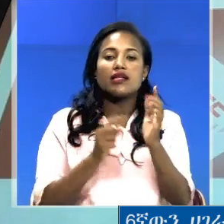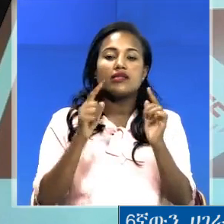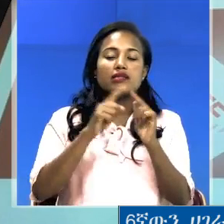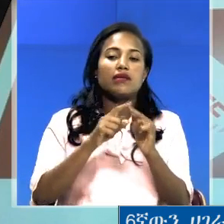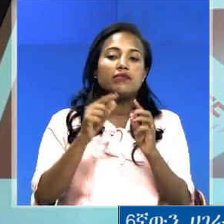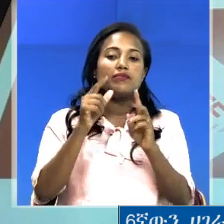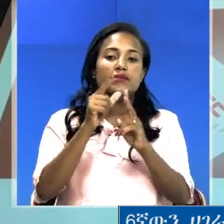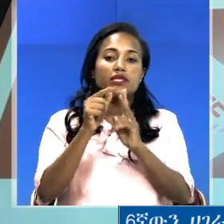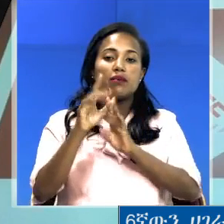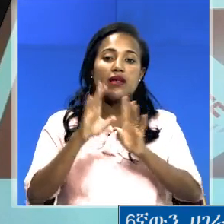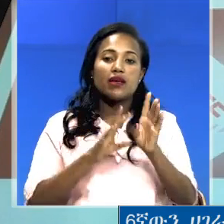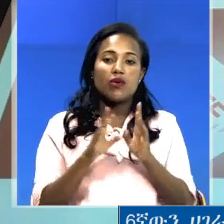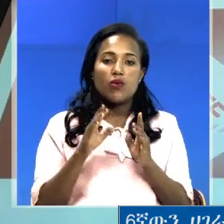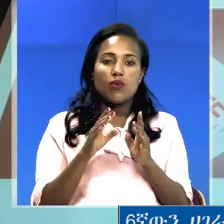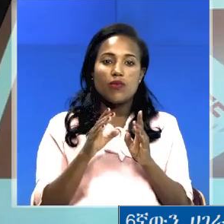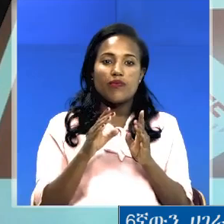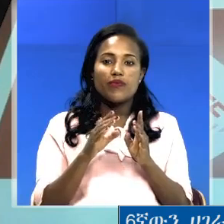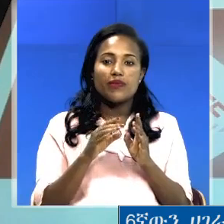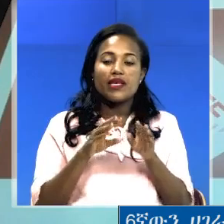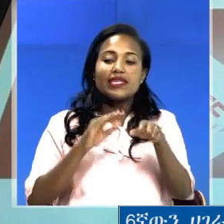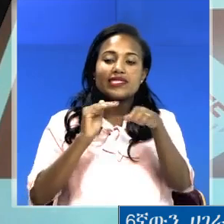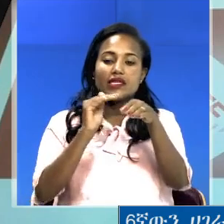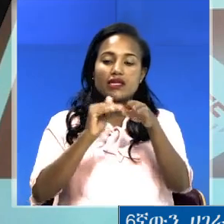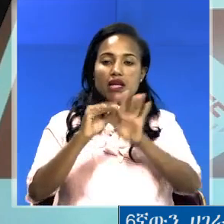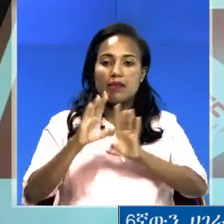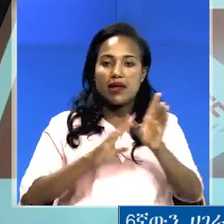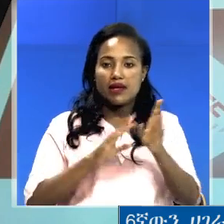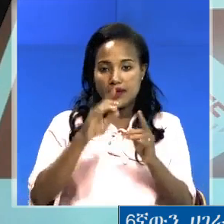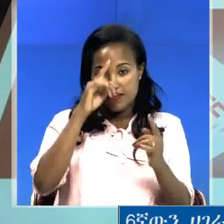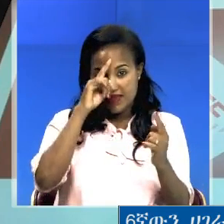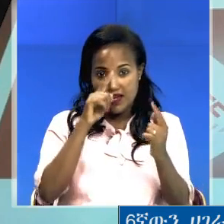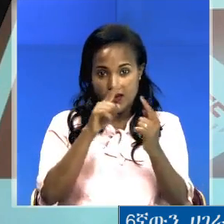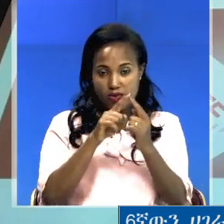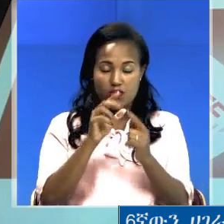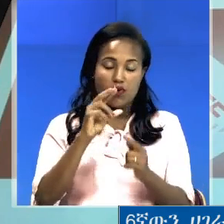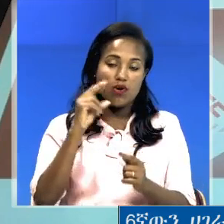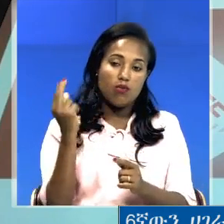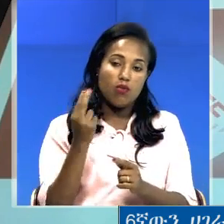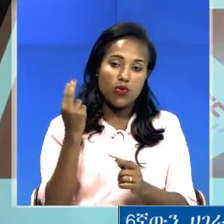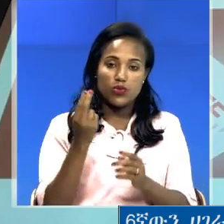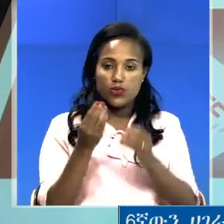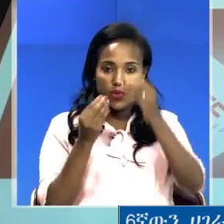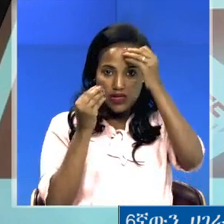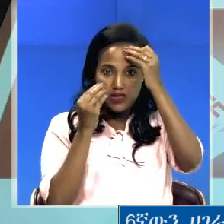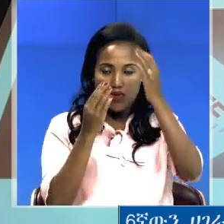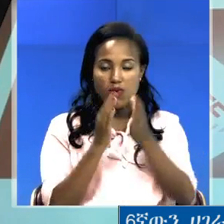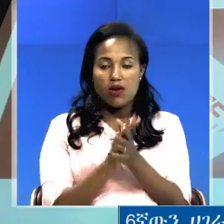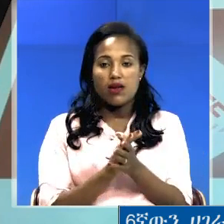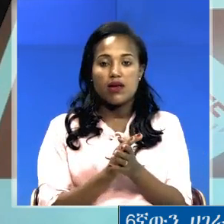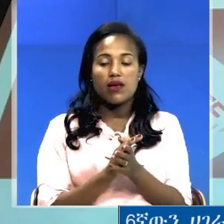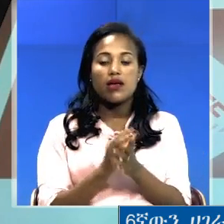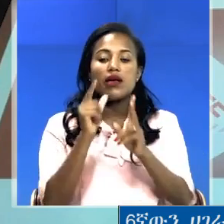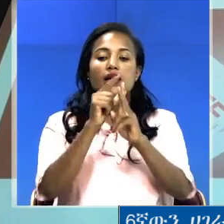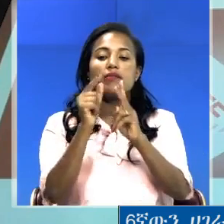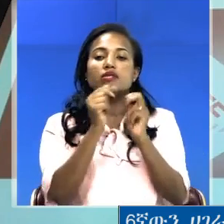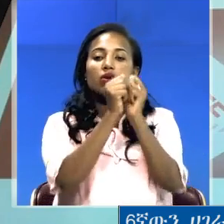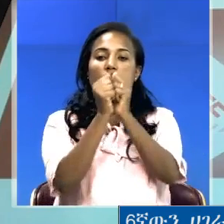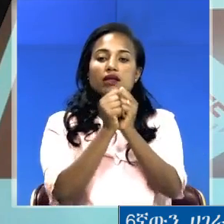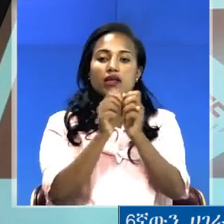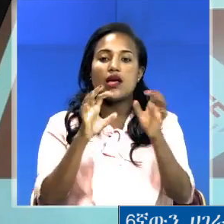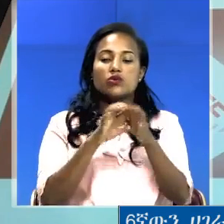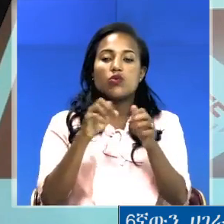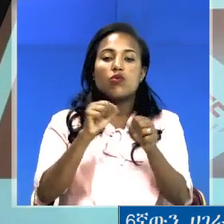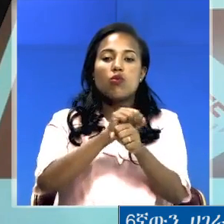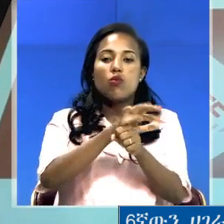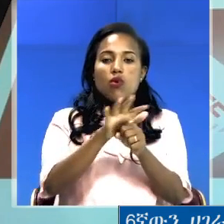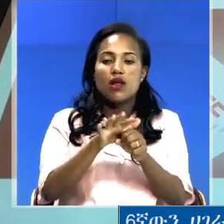ድረስ የምርጫ ቅስቀሳ ለማካሄድ መታቀዱን ቦርዱ አስታውቋል። ከምርጫው ጋር ተያይዞ የኮሮና ቫይረስ